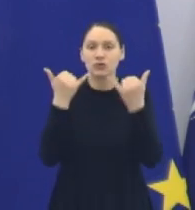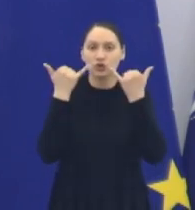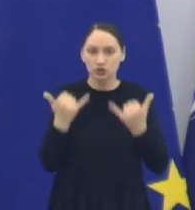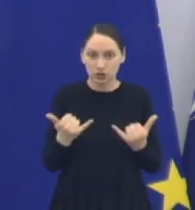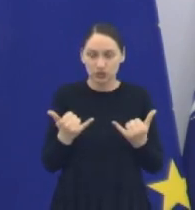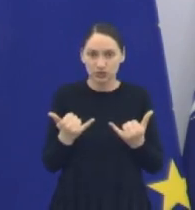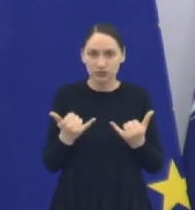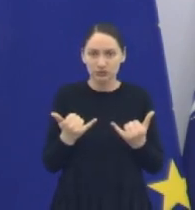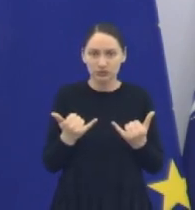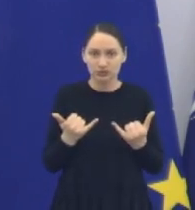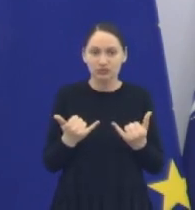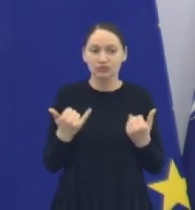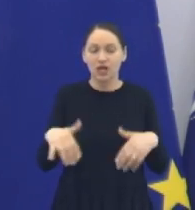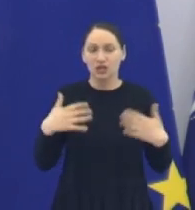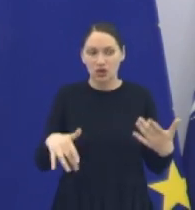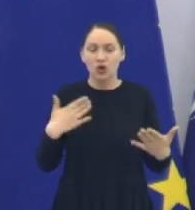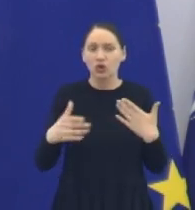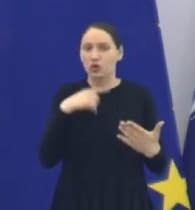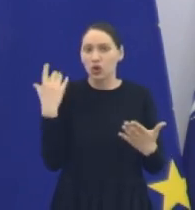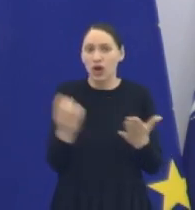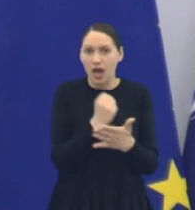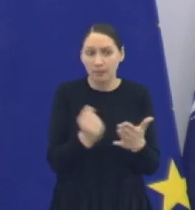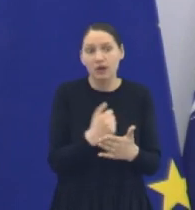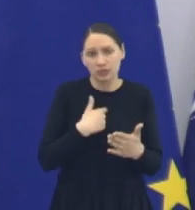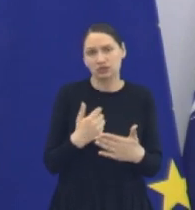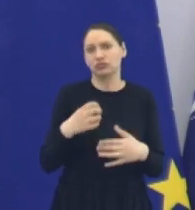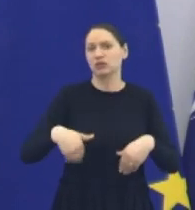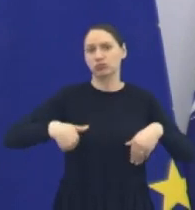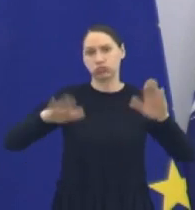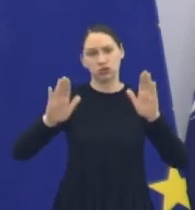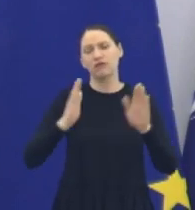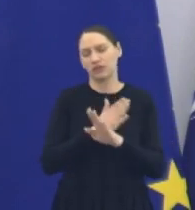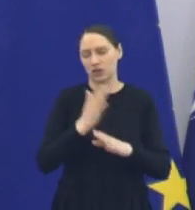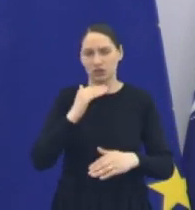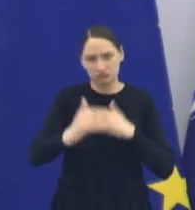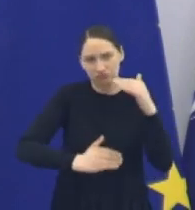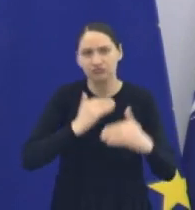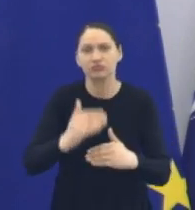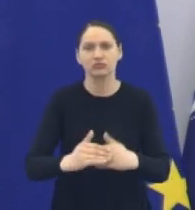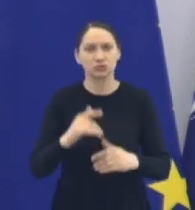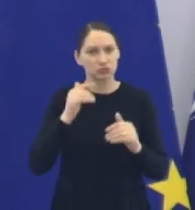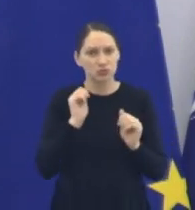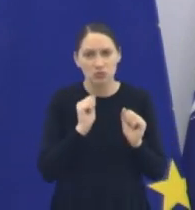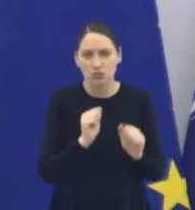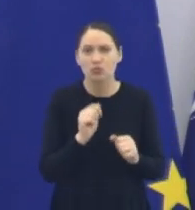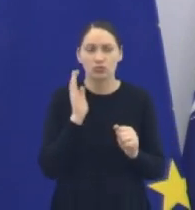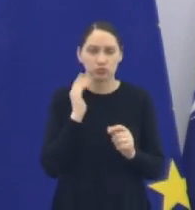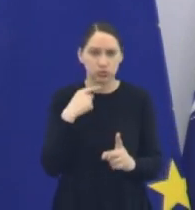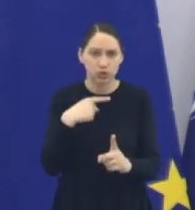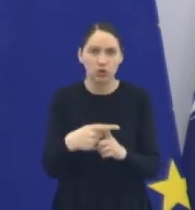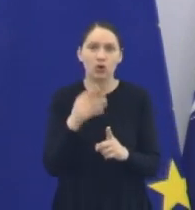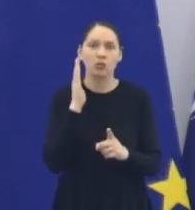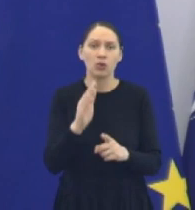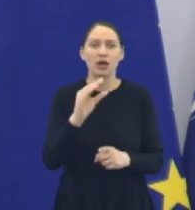taško, kurį pasiekėme ir stengsime judėti toliau. Tam progų bus ne viena, laukia ir